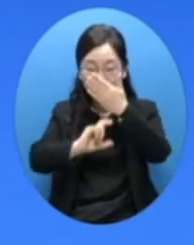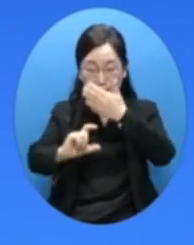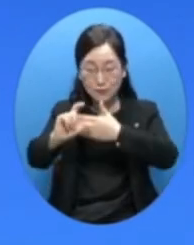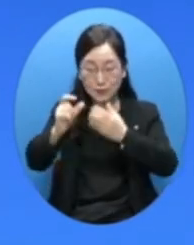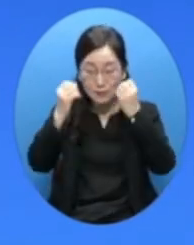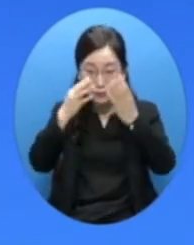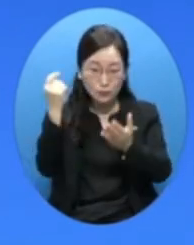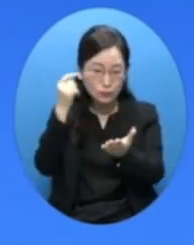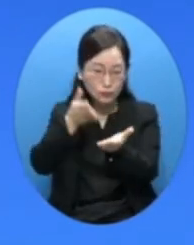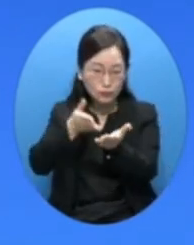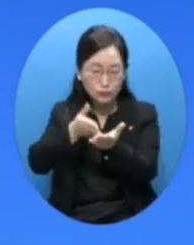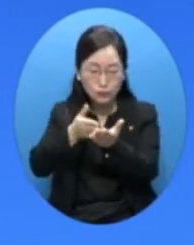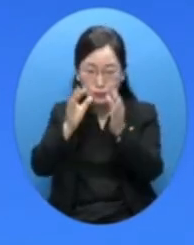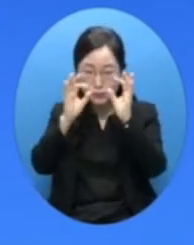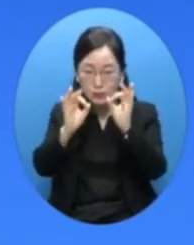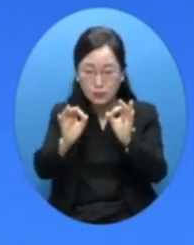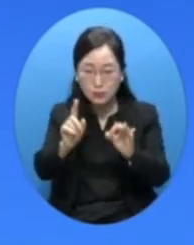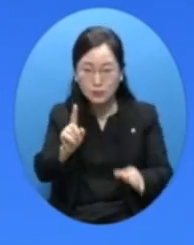보니까